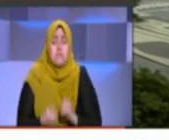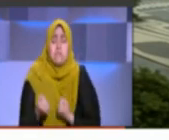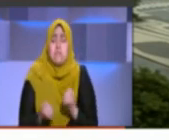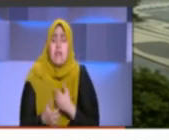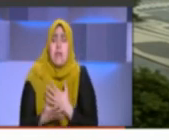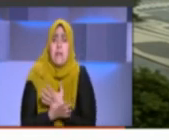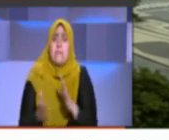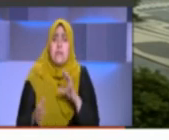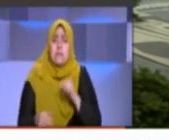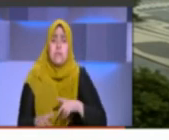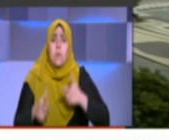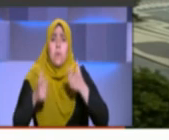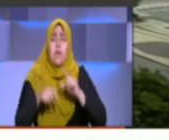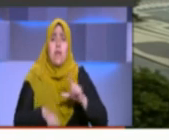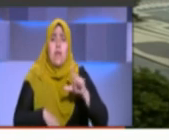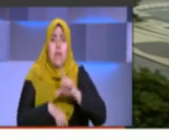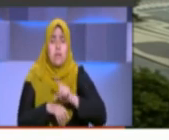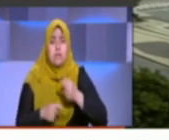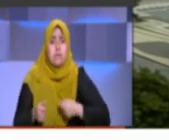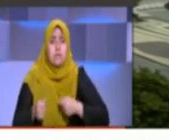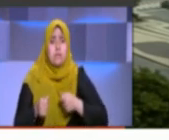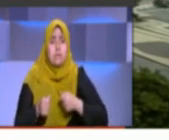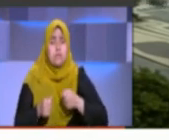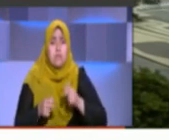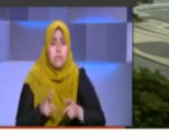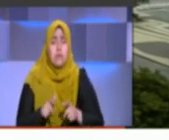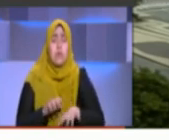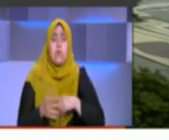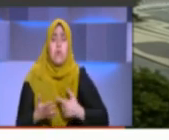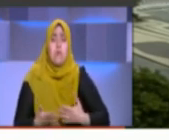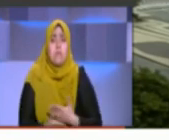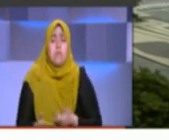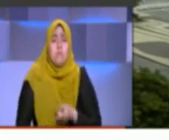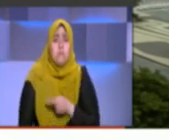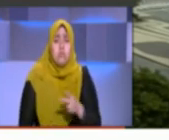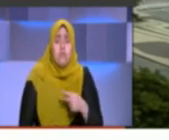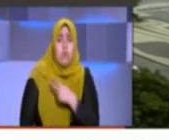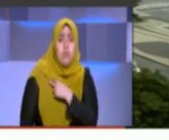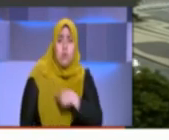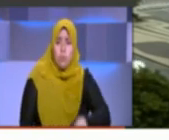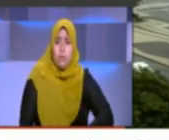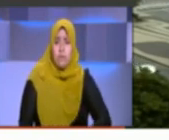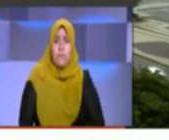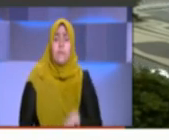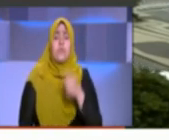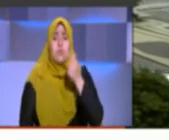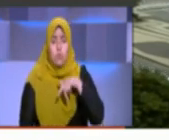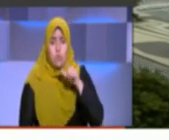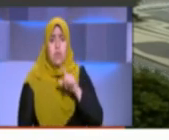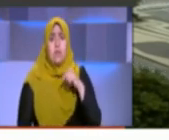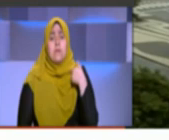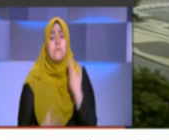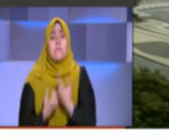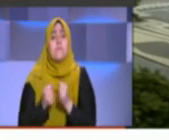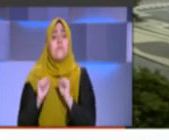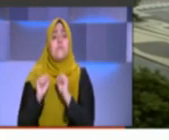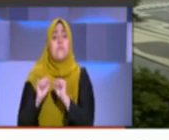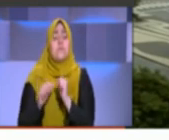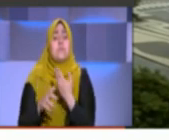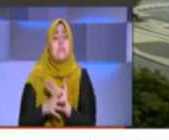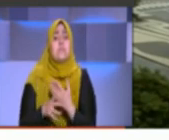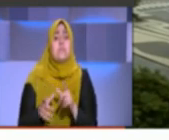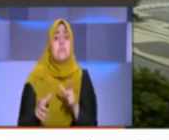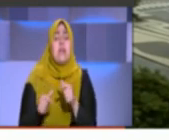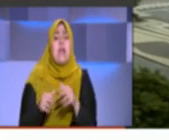بس في الولايات المتحده، في صراع كبير جدا ما بين الادارات المختلفه الحكوميه والبرلمانات بخصوص هل